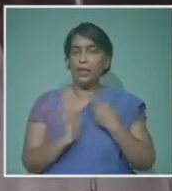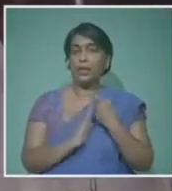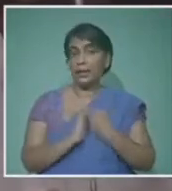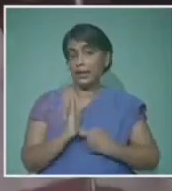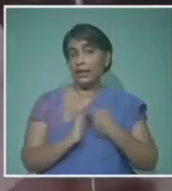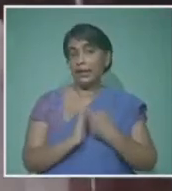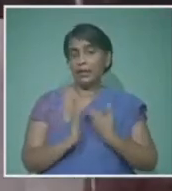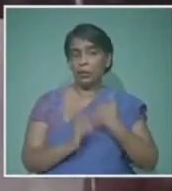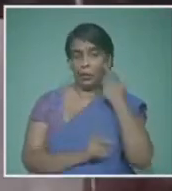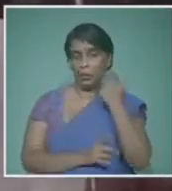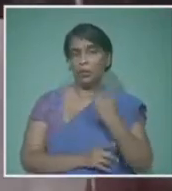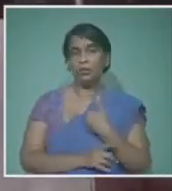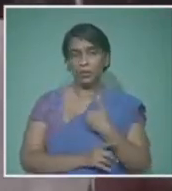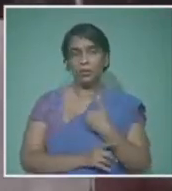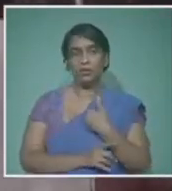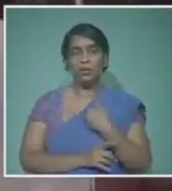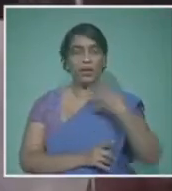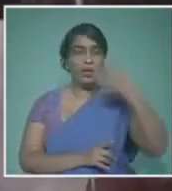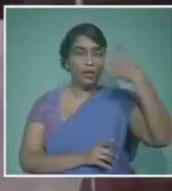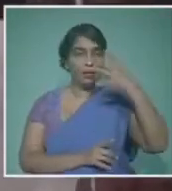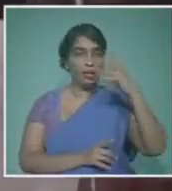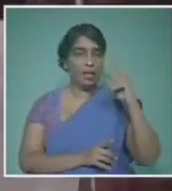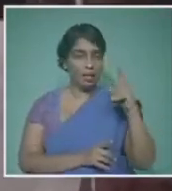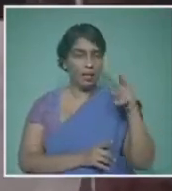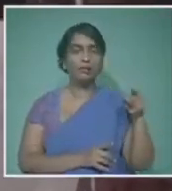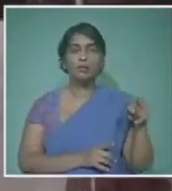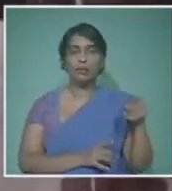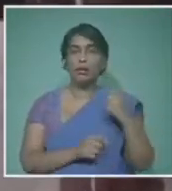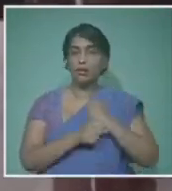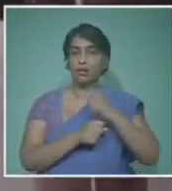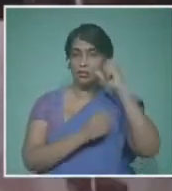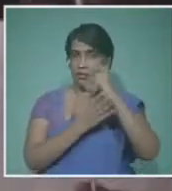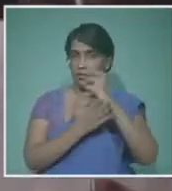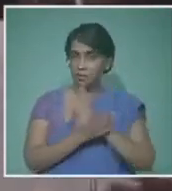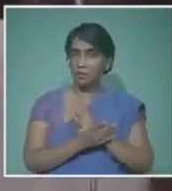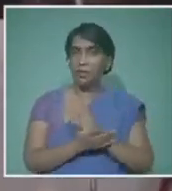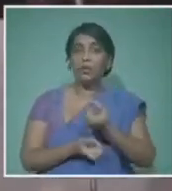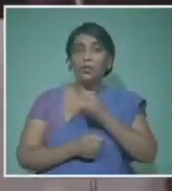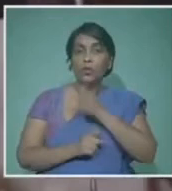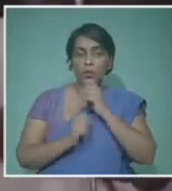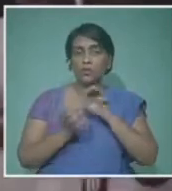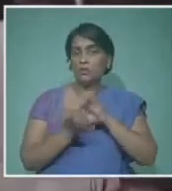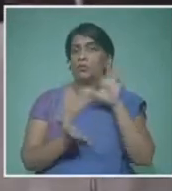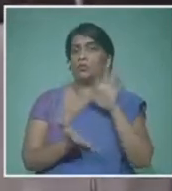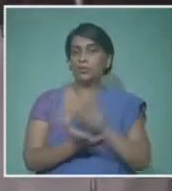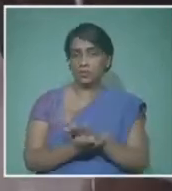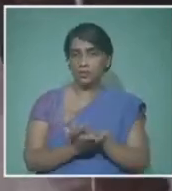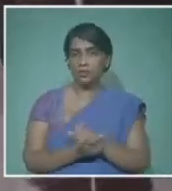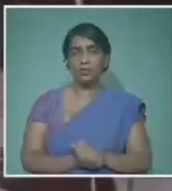අපි දන්නේ. ඒ 4 ඈන්නෙන් සඳහන් වෙන්නේ ආන්ක ව්‍යවස්ථාවේ අධිකරණ පිහිටුවේ